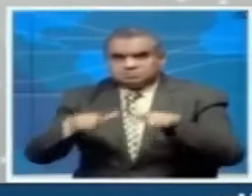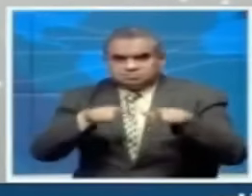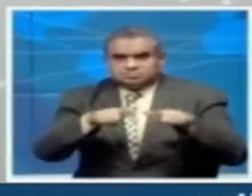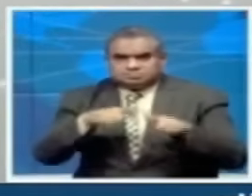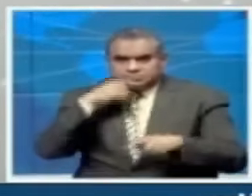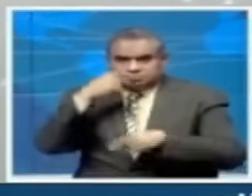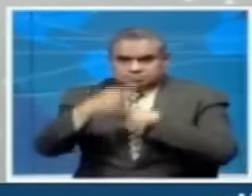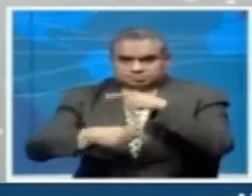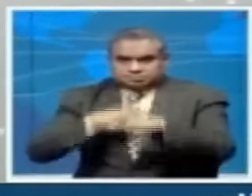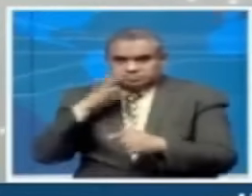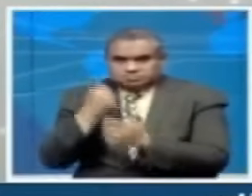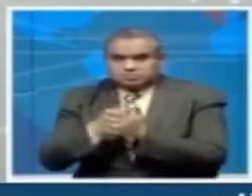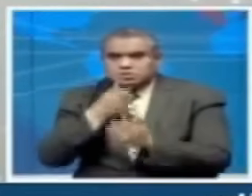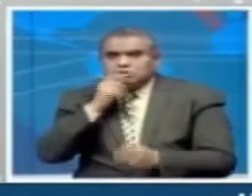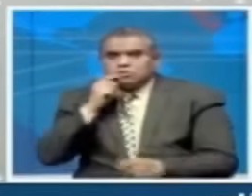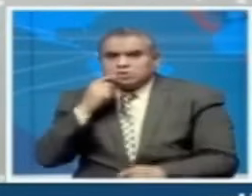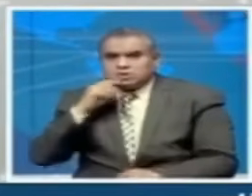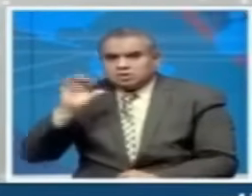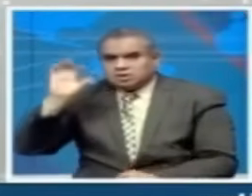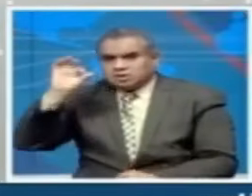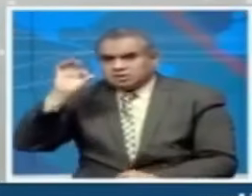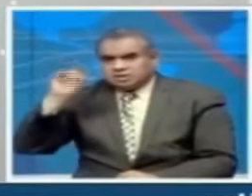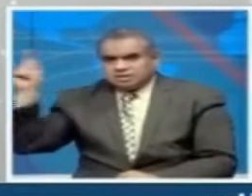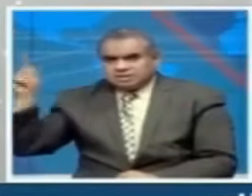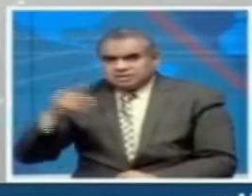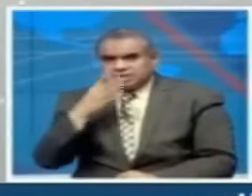وذلك خلال الفترة من